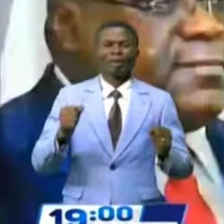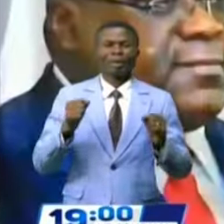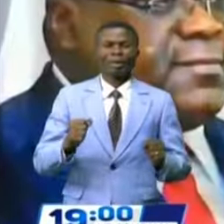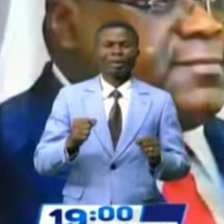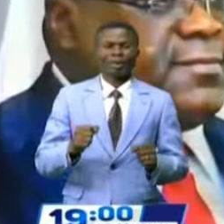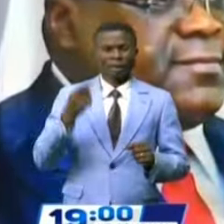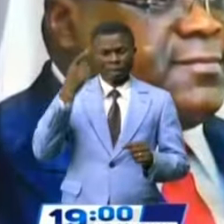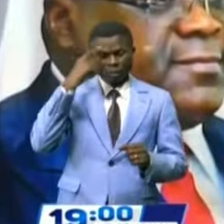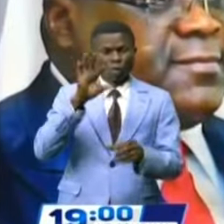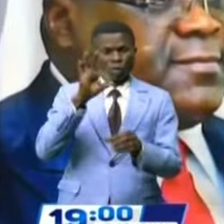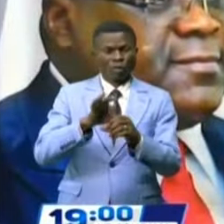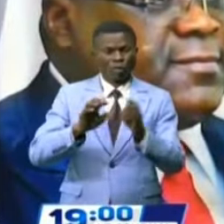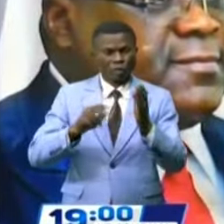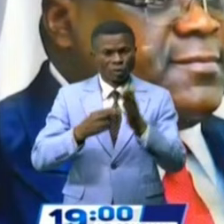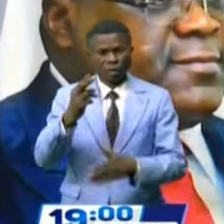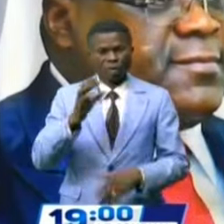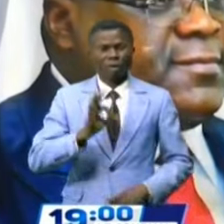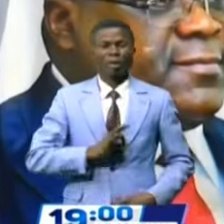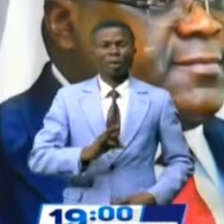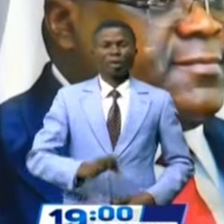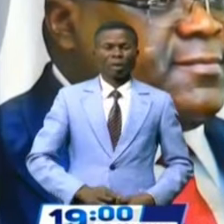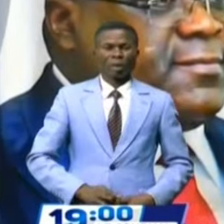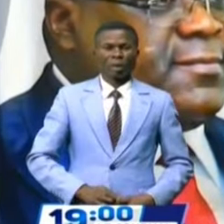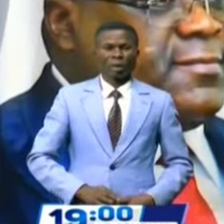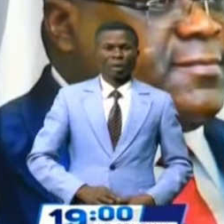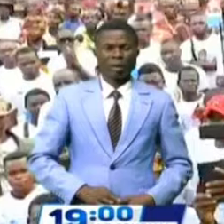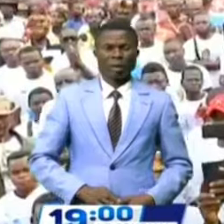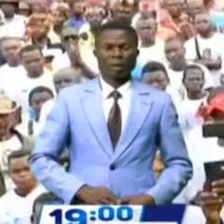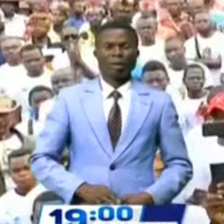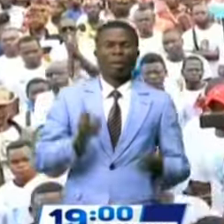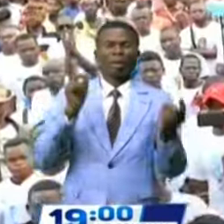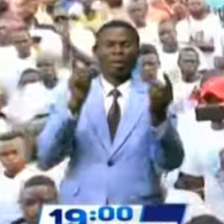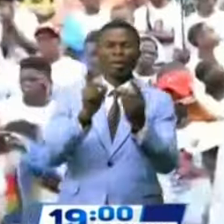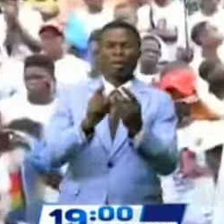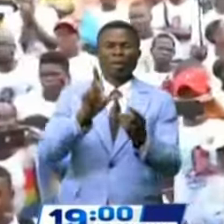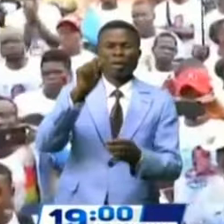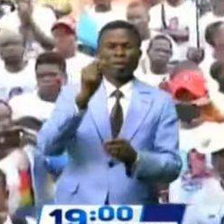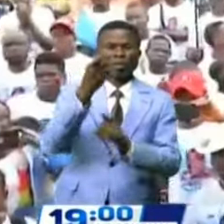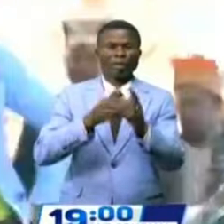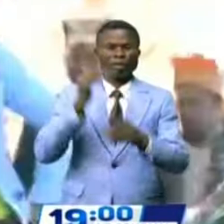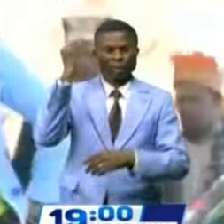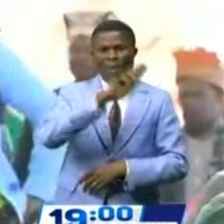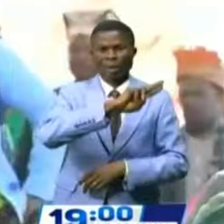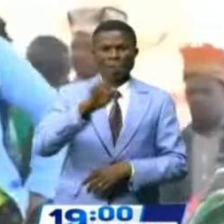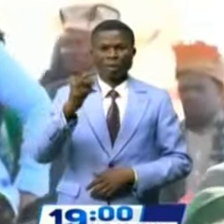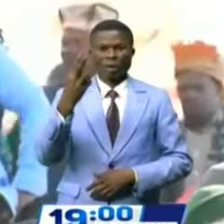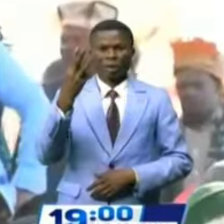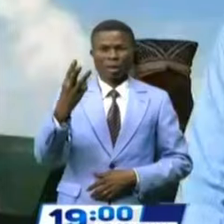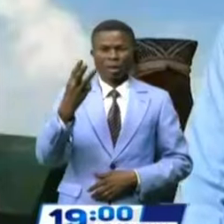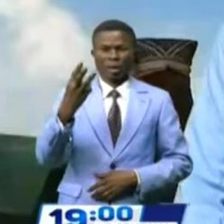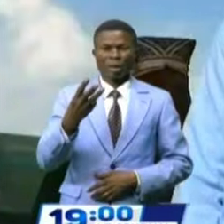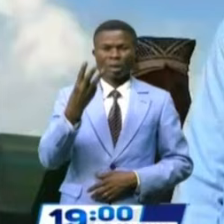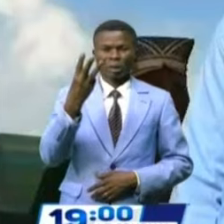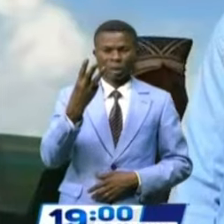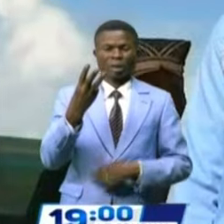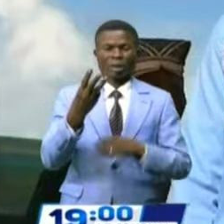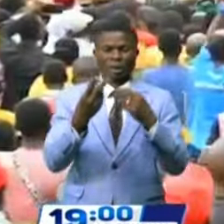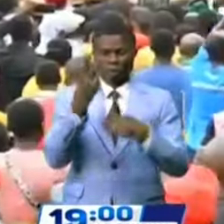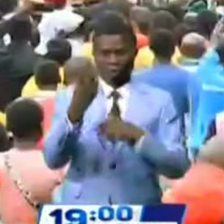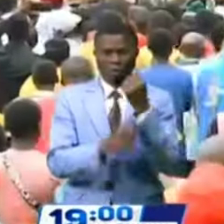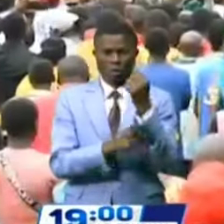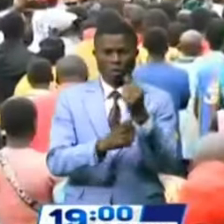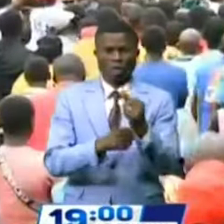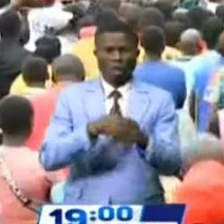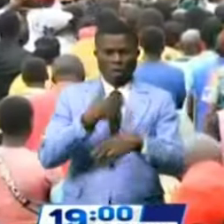Pour la réélection de Félix-Antoine Tshisekedi Tshilombo au rendez-vous du 20 décembre 2023, ces deux jonquers, eux aussi inscrits